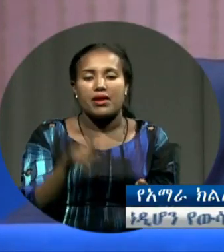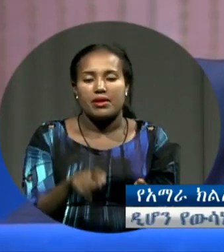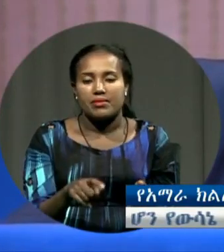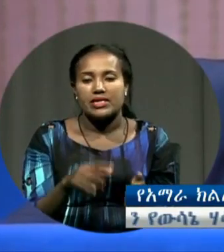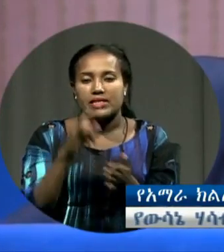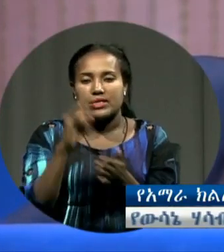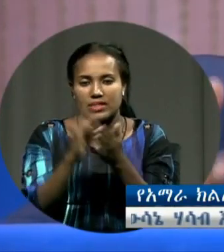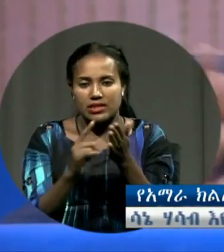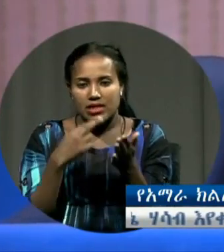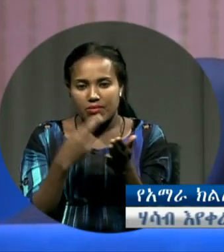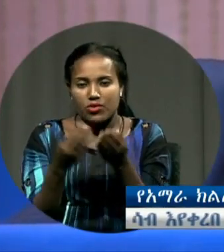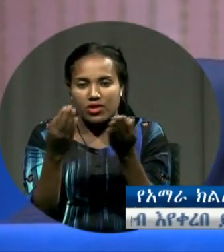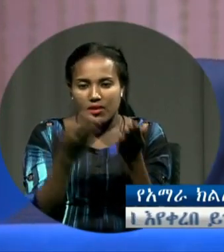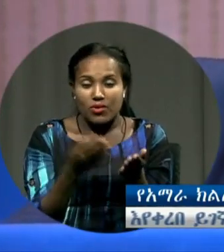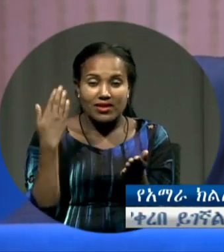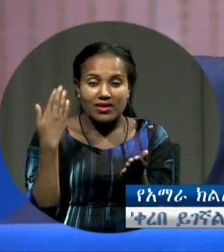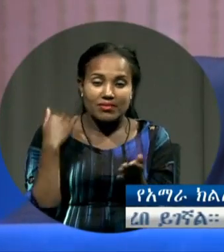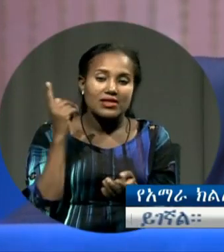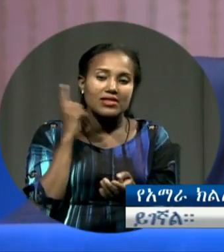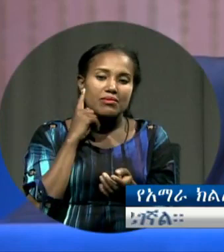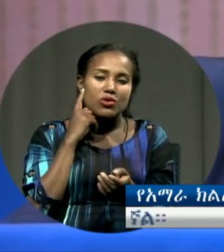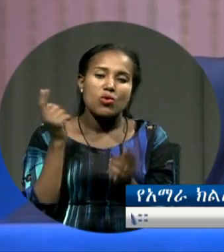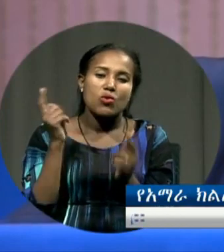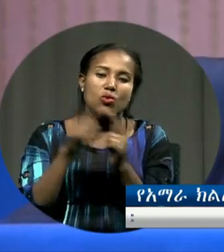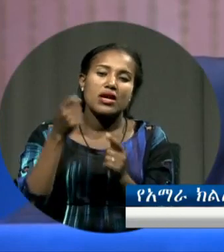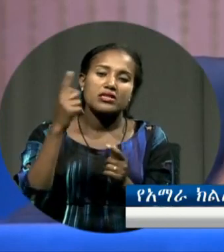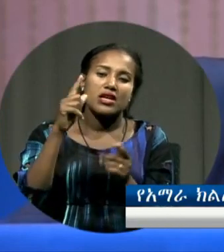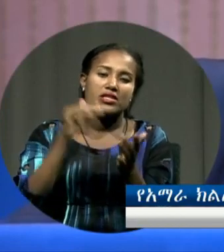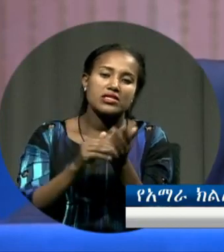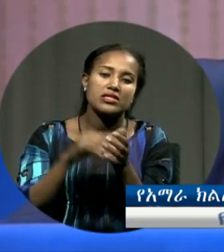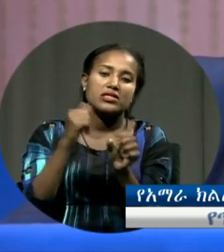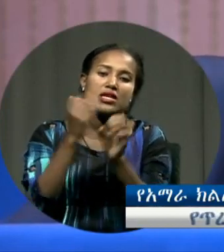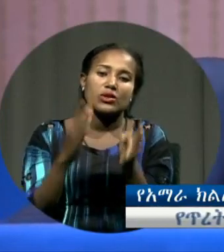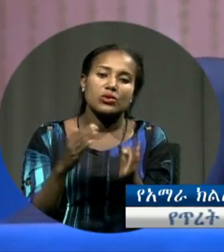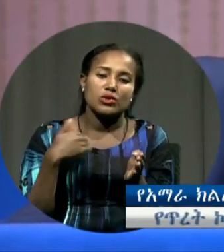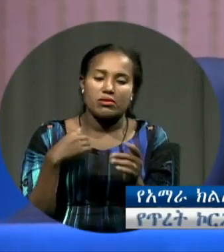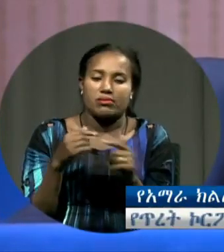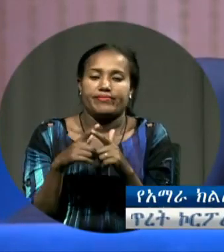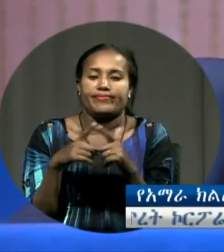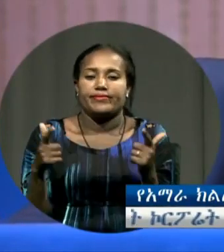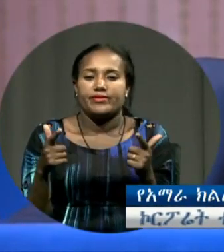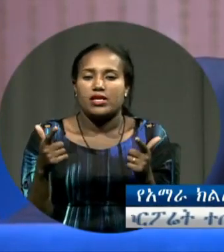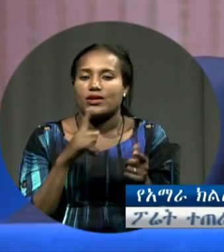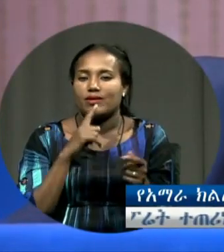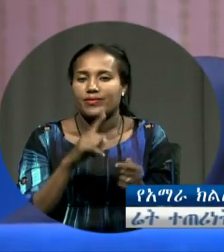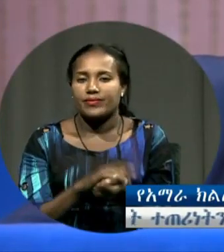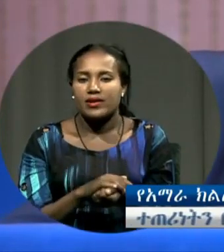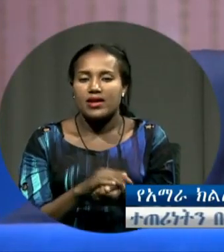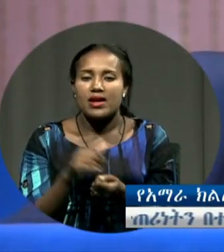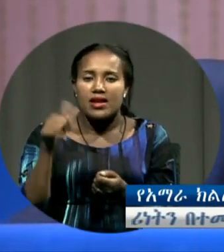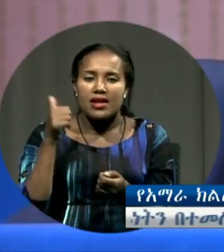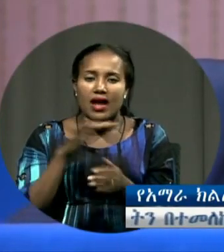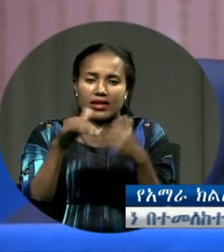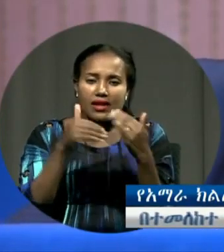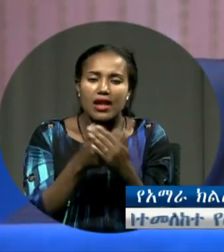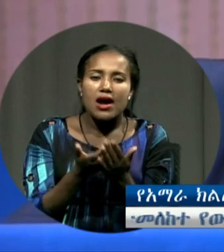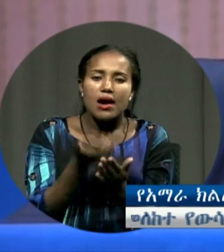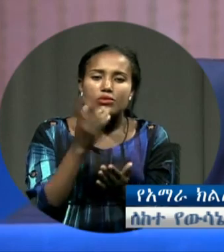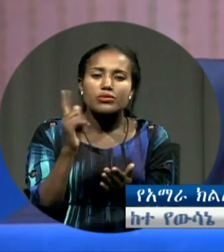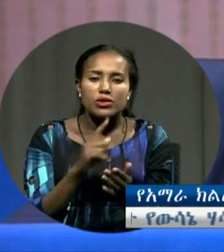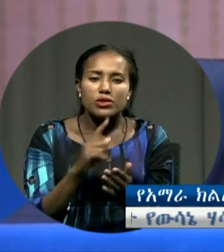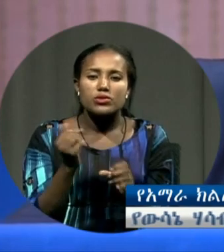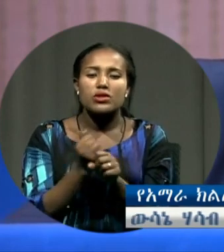ሪፖርት ቀርቦ አሁን ቅድም እንደሰማሁት ወደ 11 ሺህ ሰራተኞች አሉት። ይሄ ትልቅ ነው። ሌላስ አጠቃላይ ሀብቱ ምንድነው?